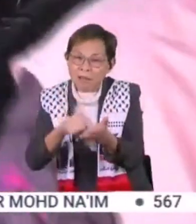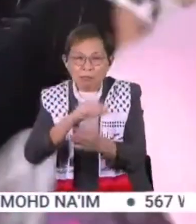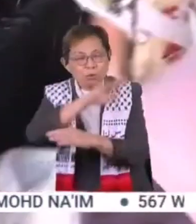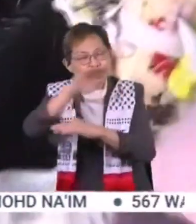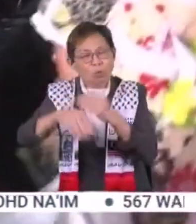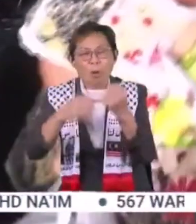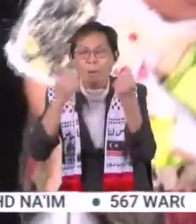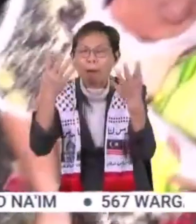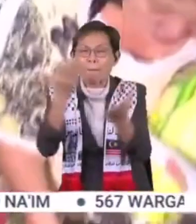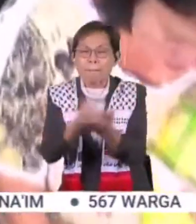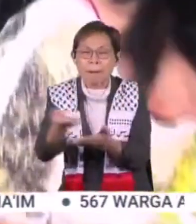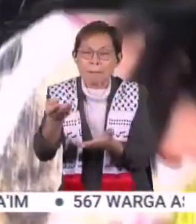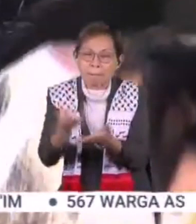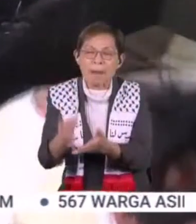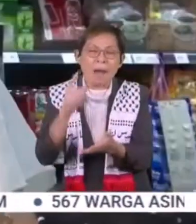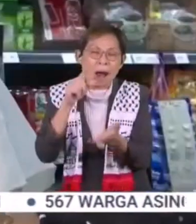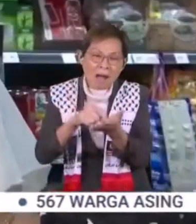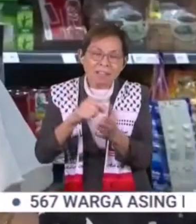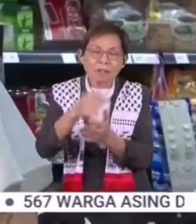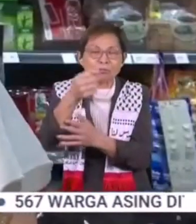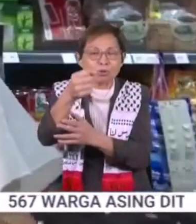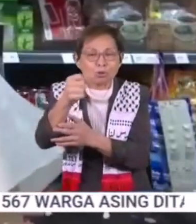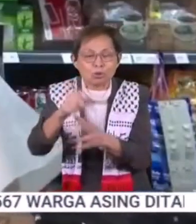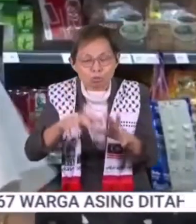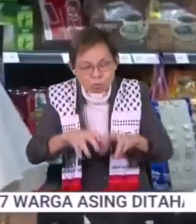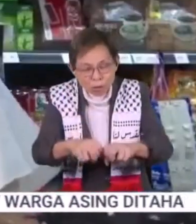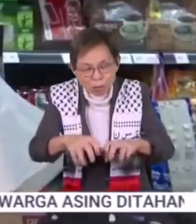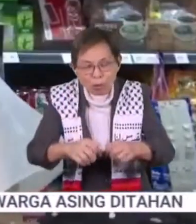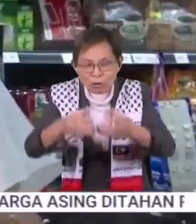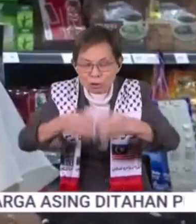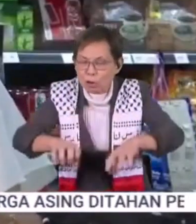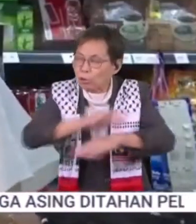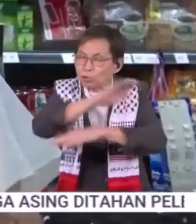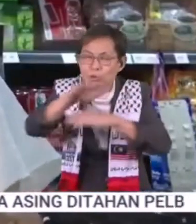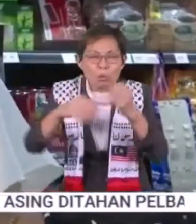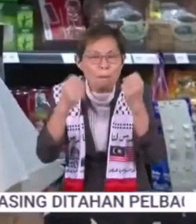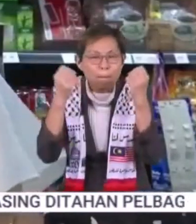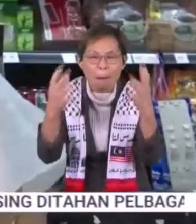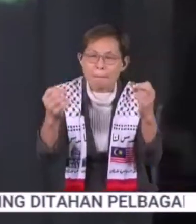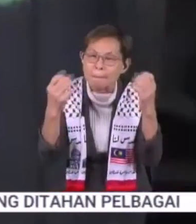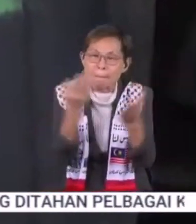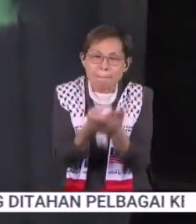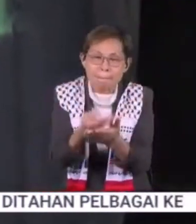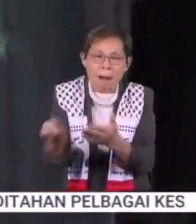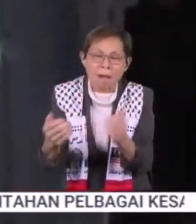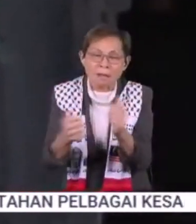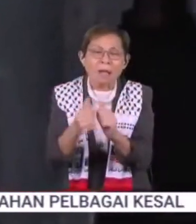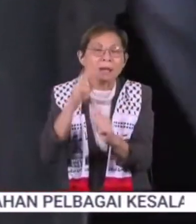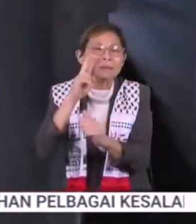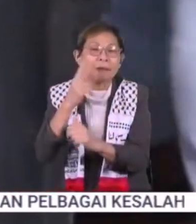semua banyak. Isi ayam, susu, tepung, telur, semua banyak. Dengan sayur-sayuran.